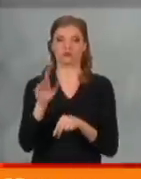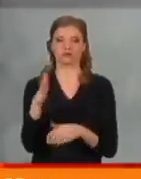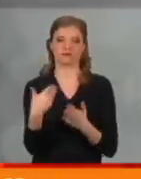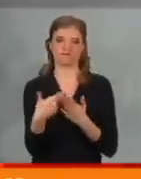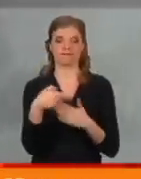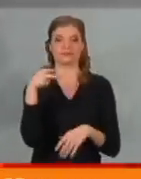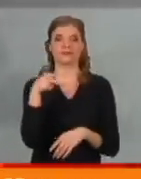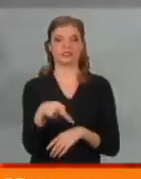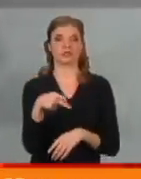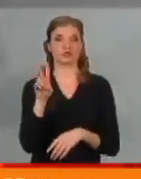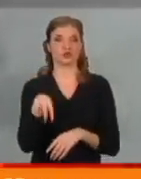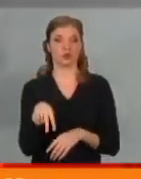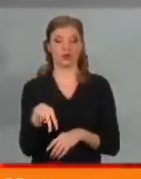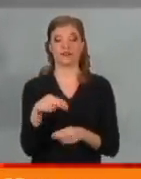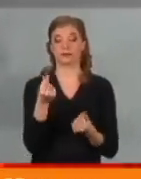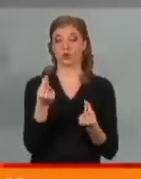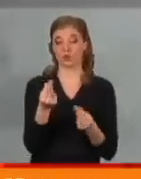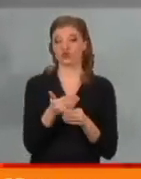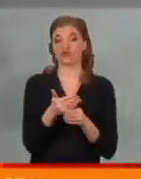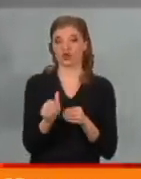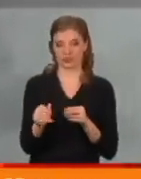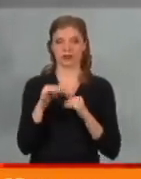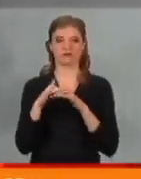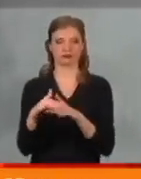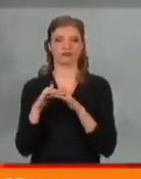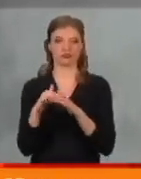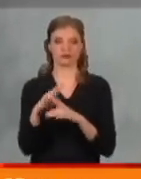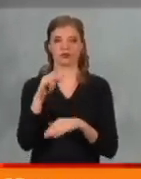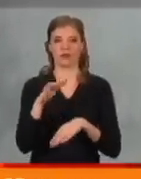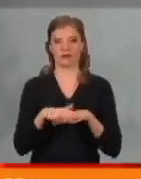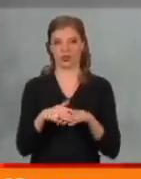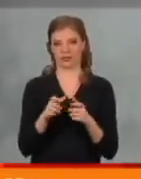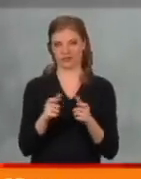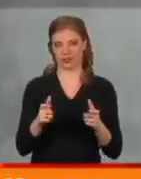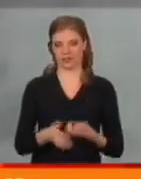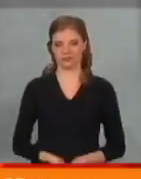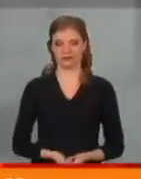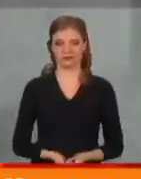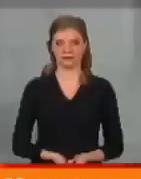близько $2000. Кошти частинами перераховували на банківські картки.